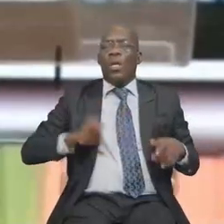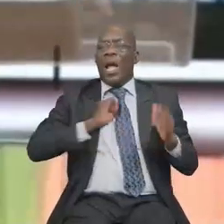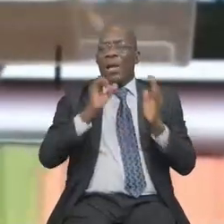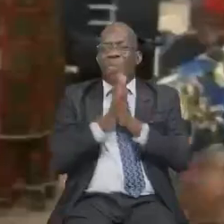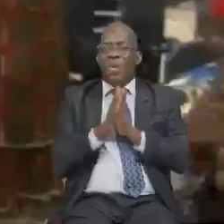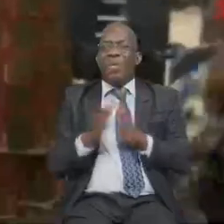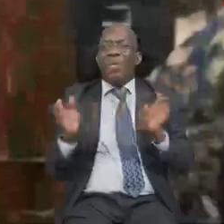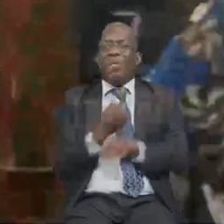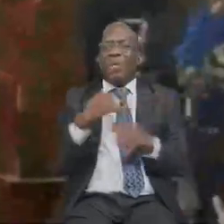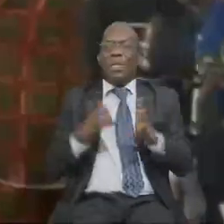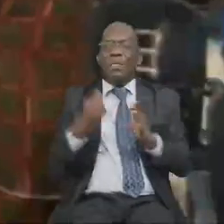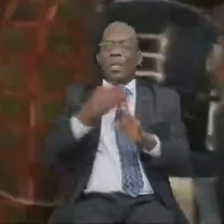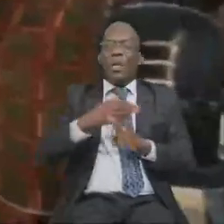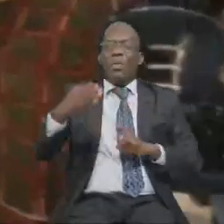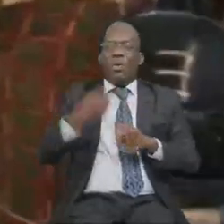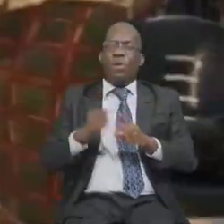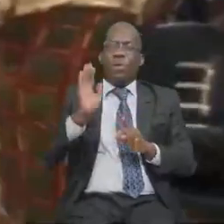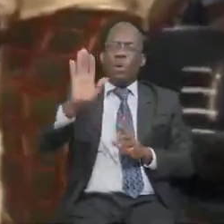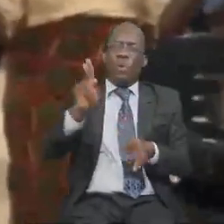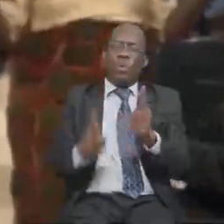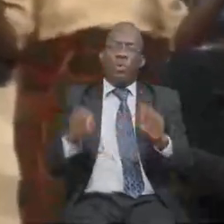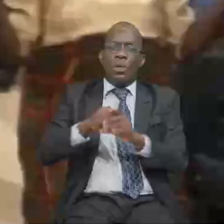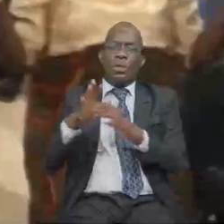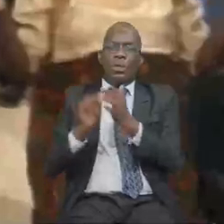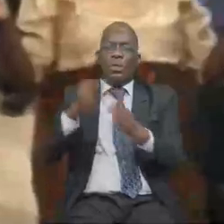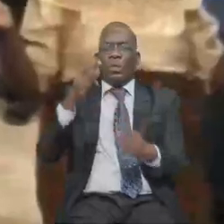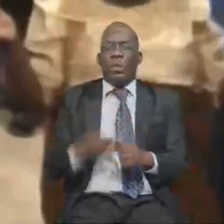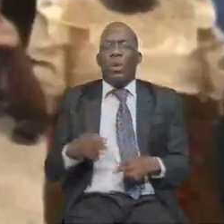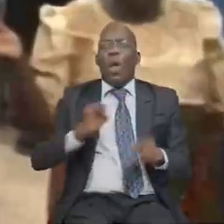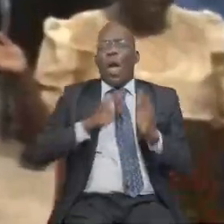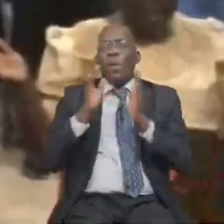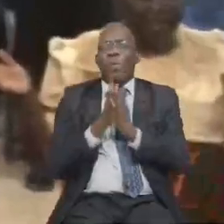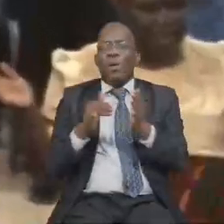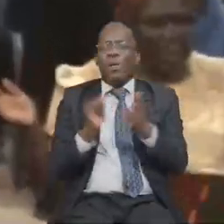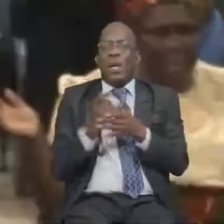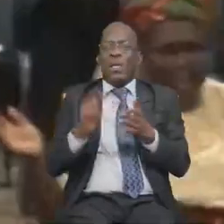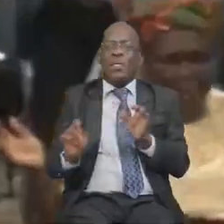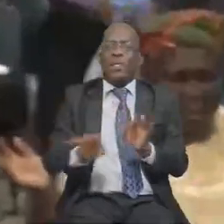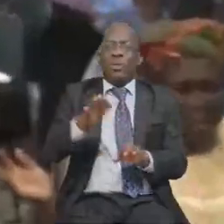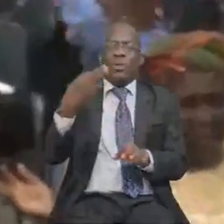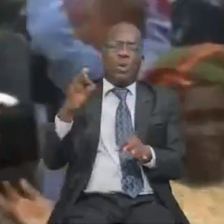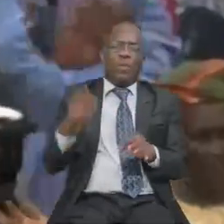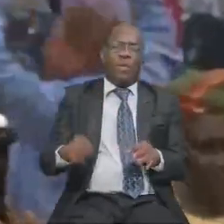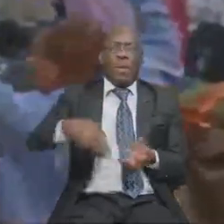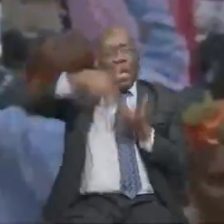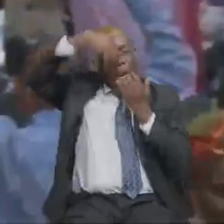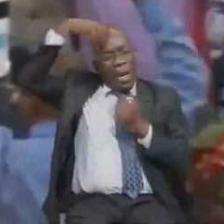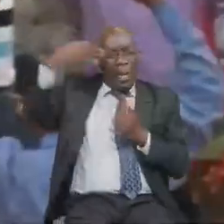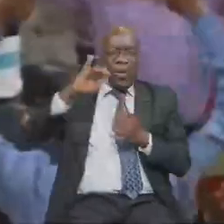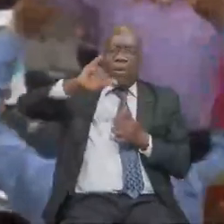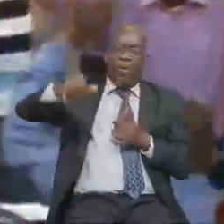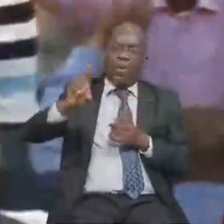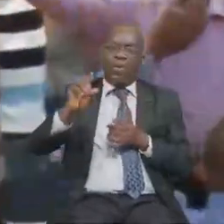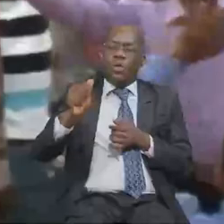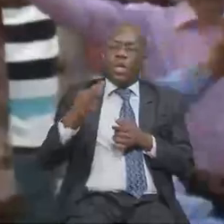au nom de Jésus. Je prie que l'esprit du lion de Juda vienne dans la vie de